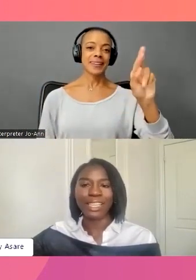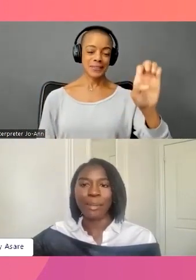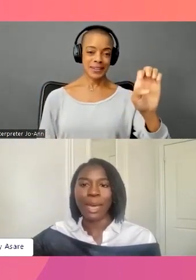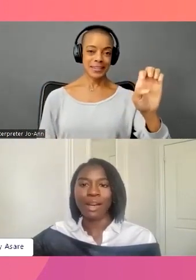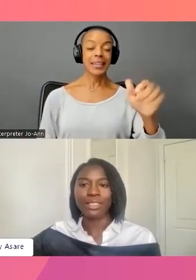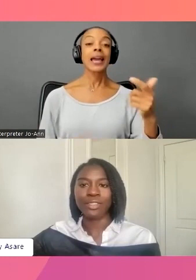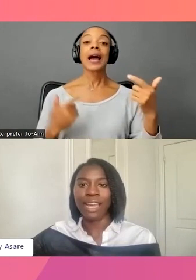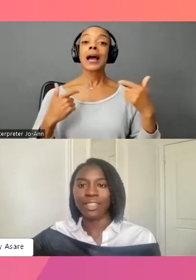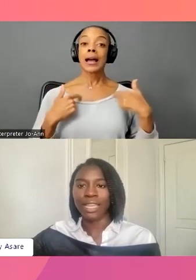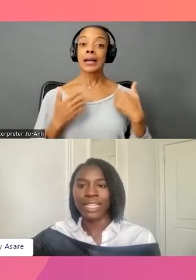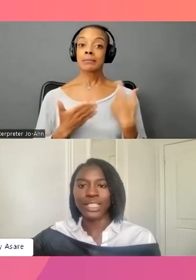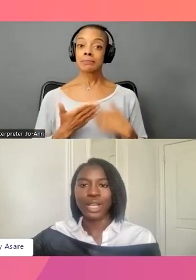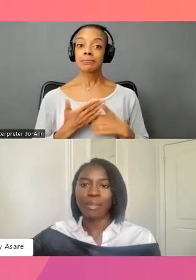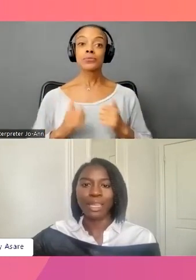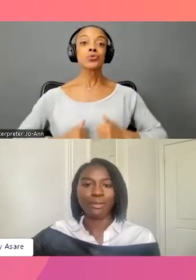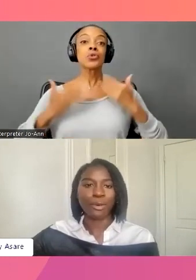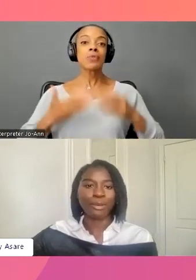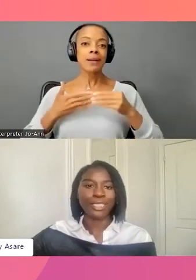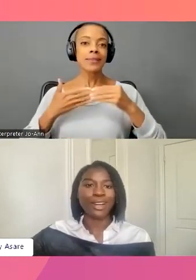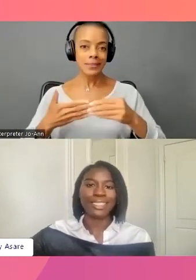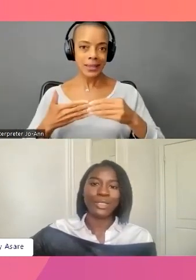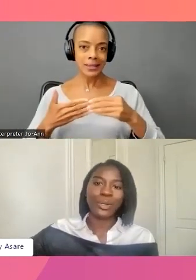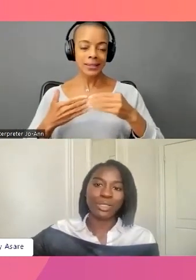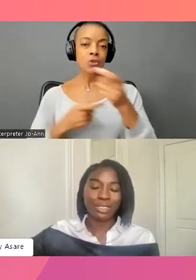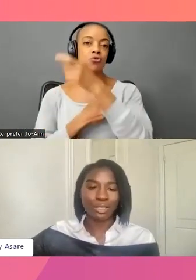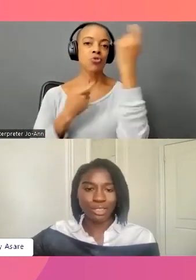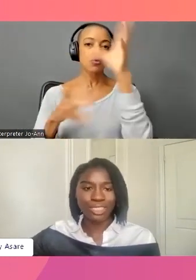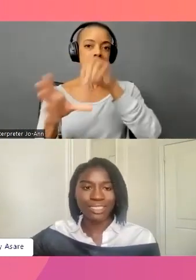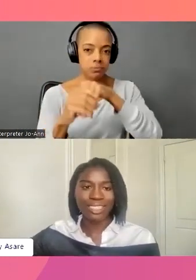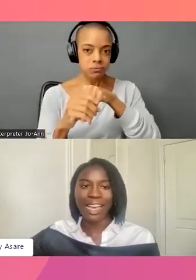tout le monde, je m'appelle Gifty Azaré et je vais parler